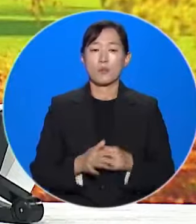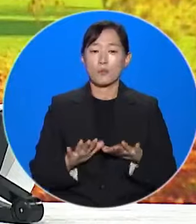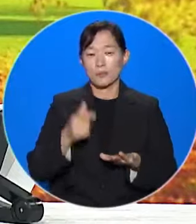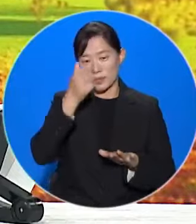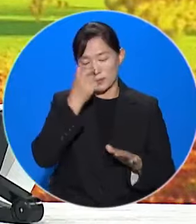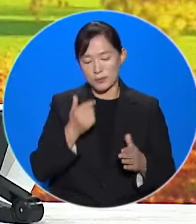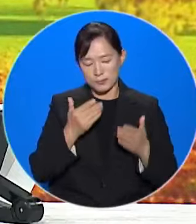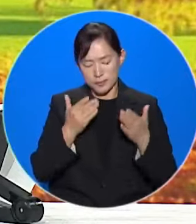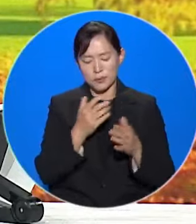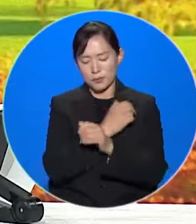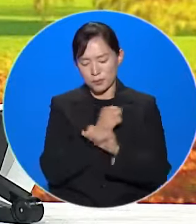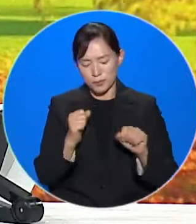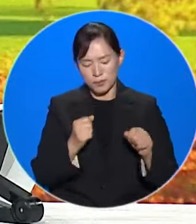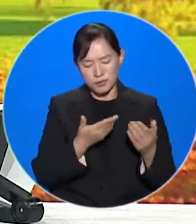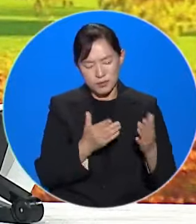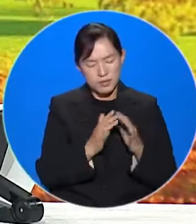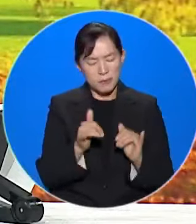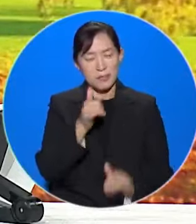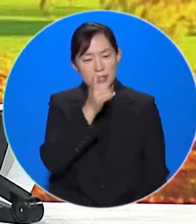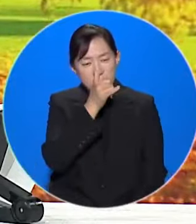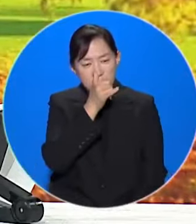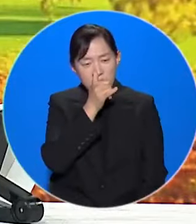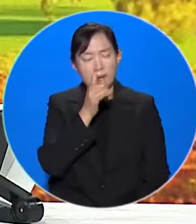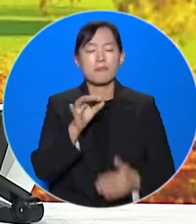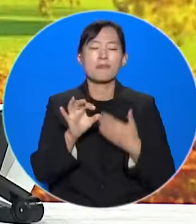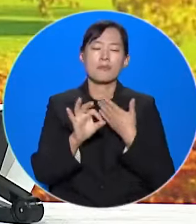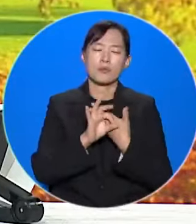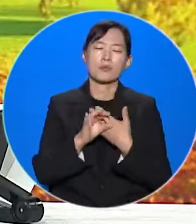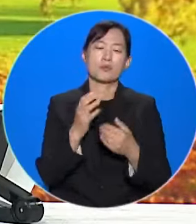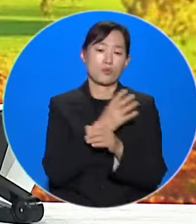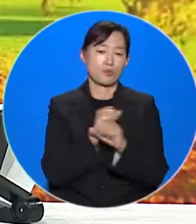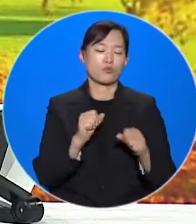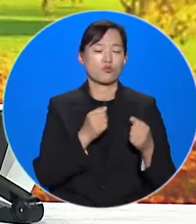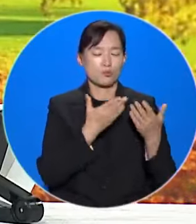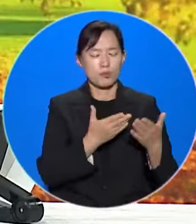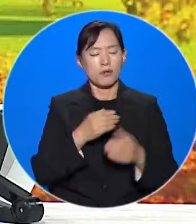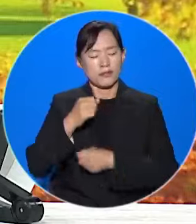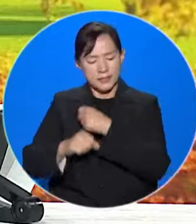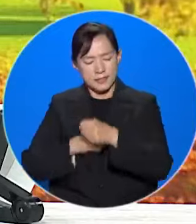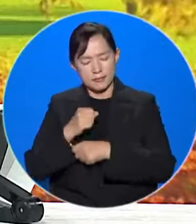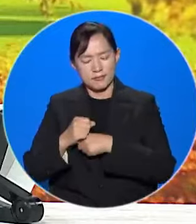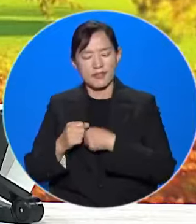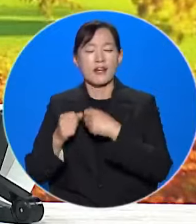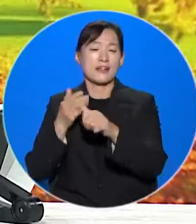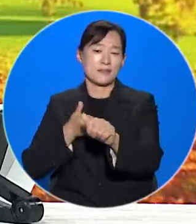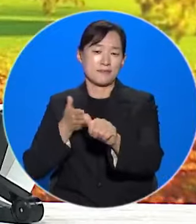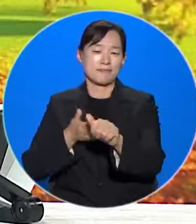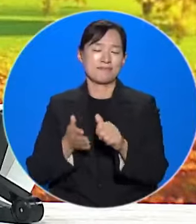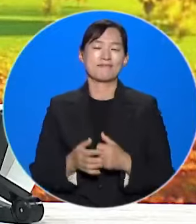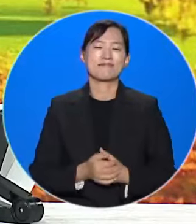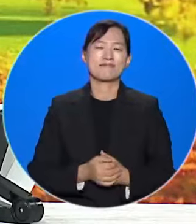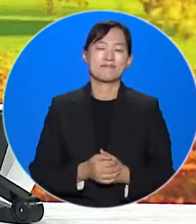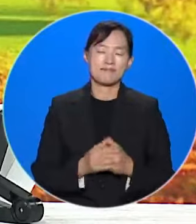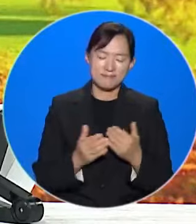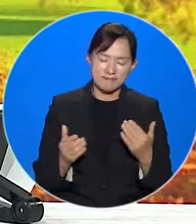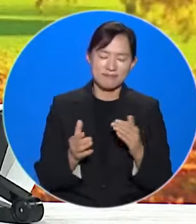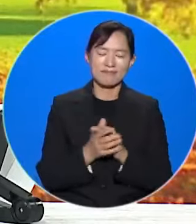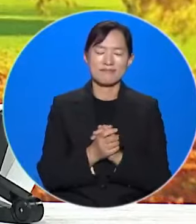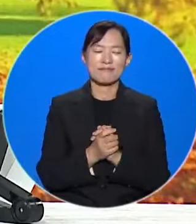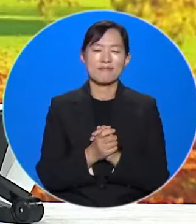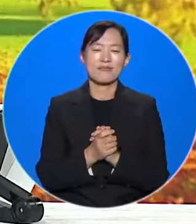기도하면서 용서해야 할 사람이 있다면 용서함으로 자유함을 맛보시기를 축원합니다.